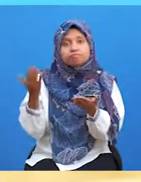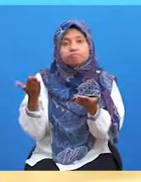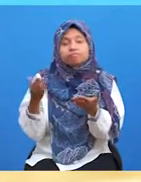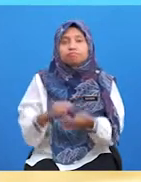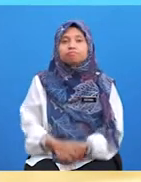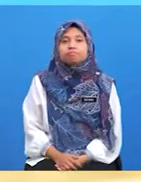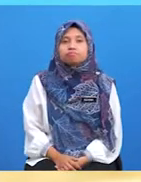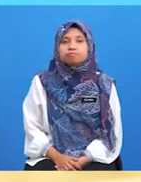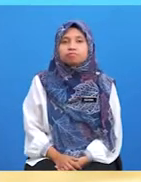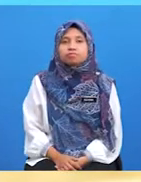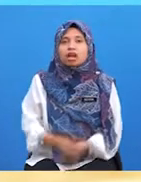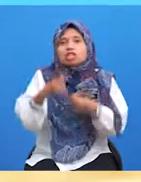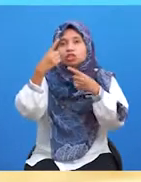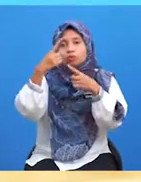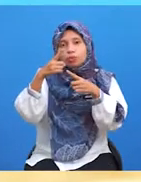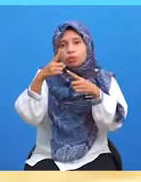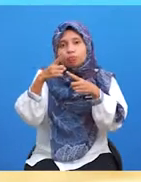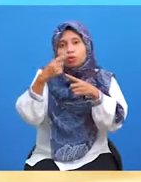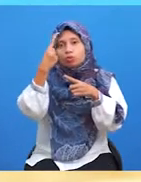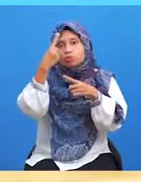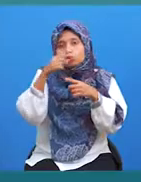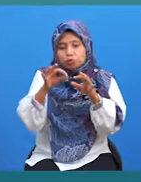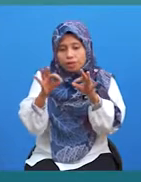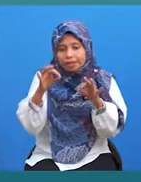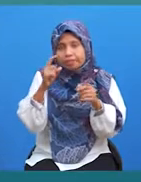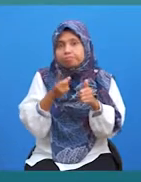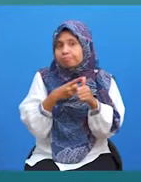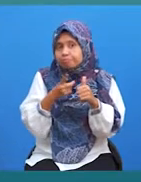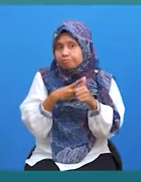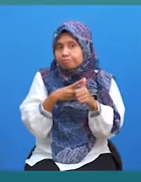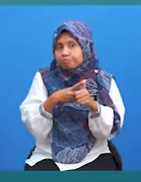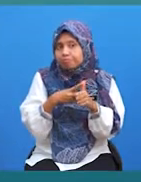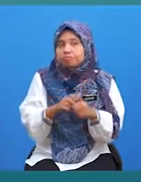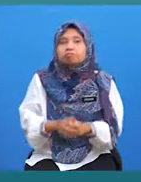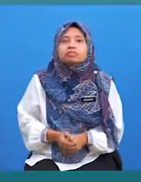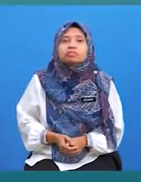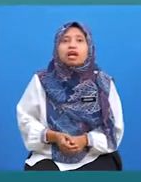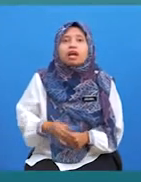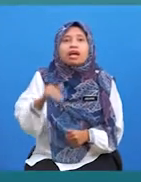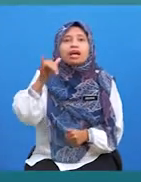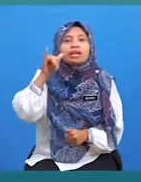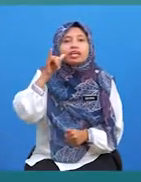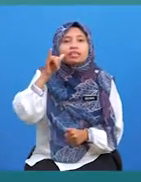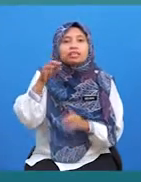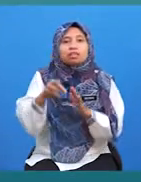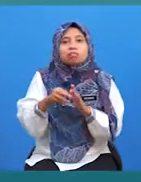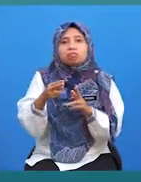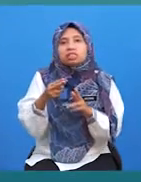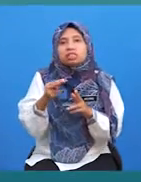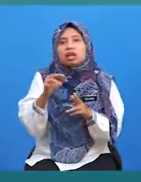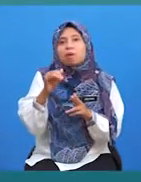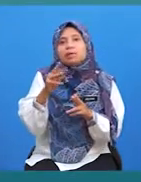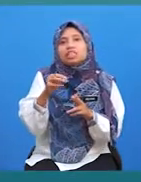Baiklah, jawapan bagi ayat yang pertama ialah Yati menikmati